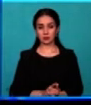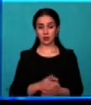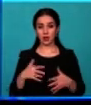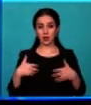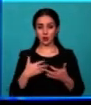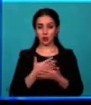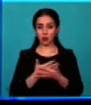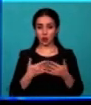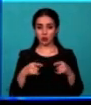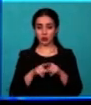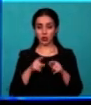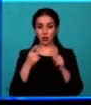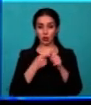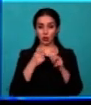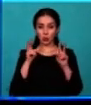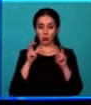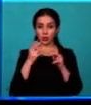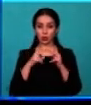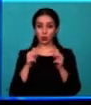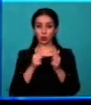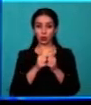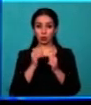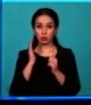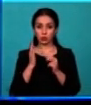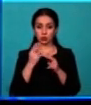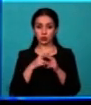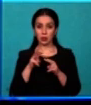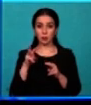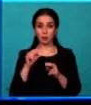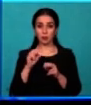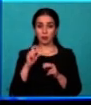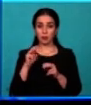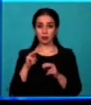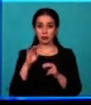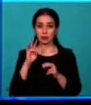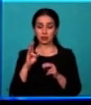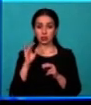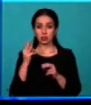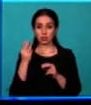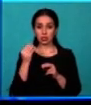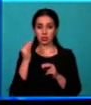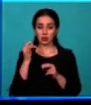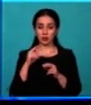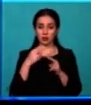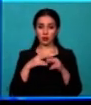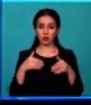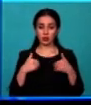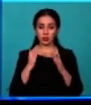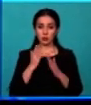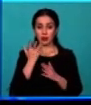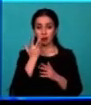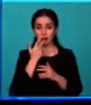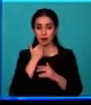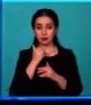Hayvonlarning nomlari yonida bo'lishi uchun biz matn shriftidan foydalanamiz. Matnimizning shrifti 5 bo'ladi, rangi